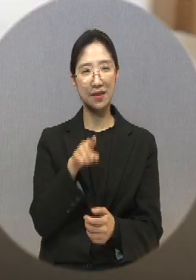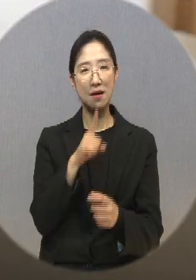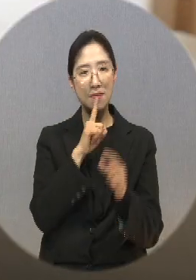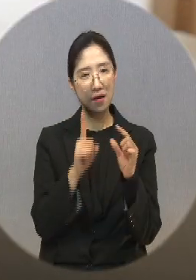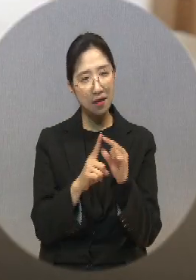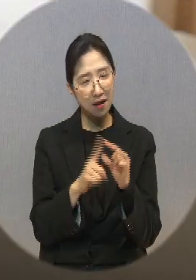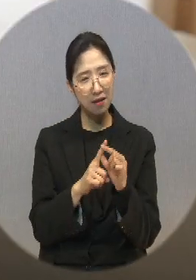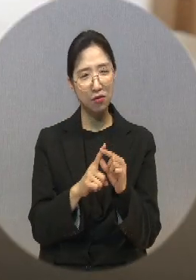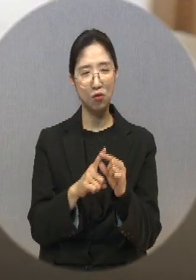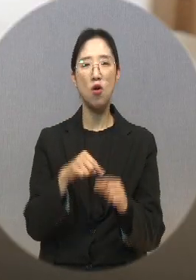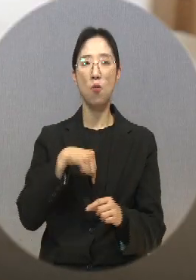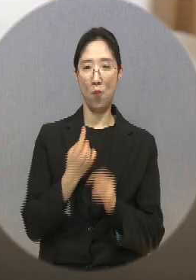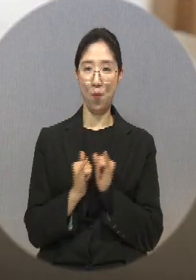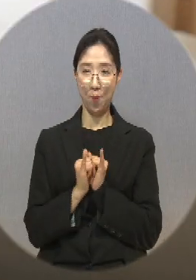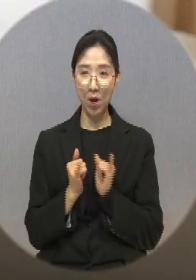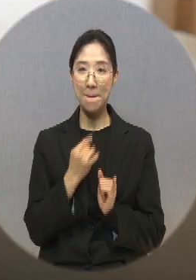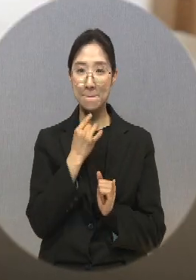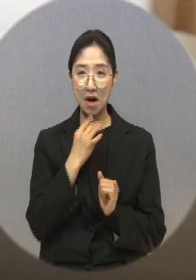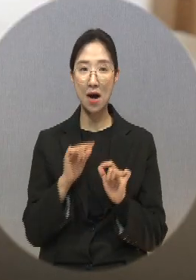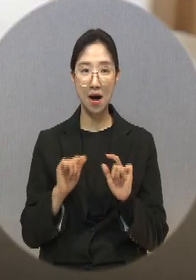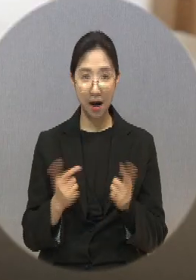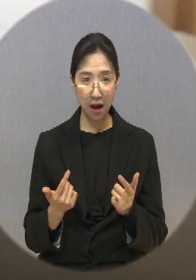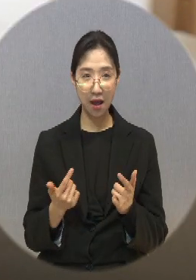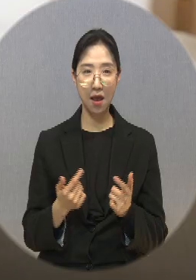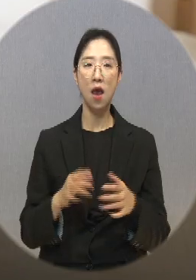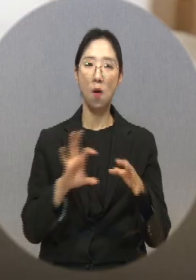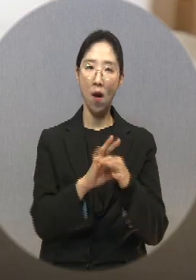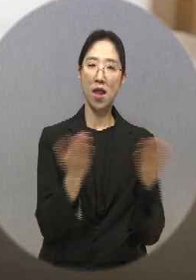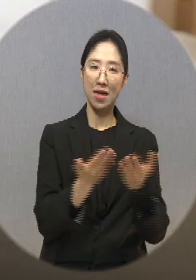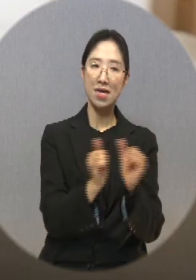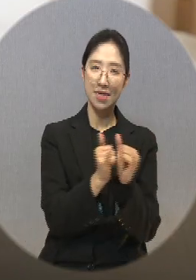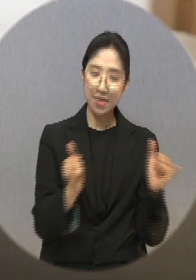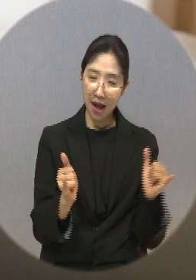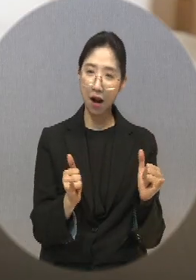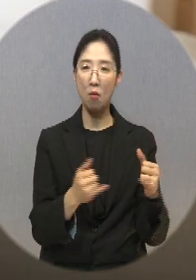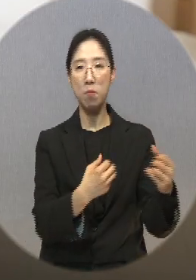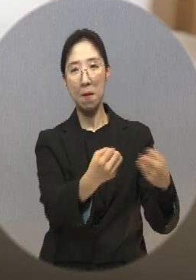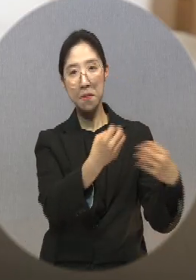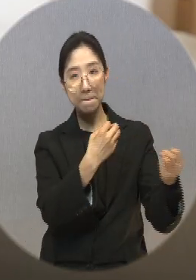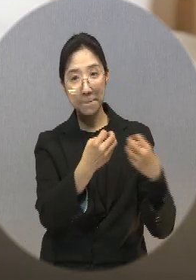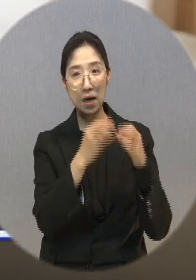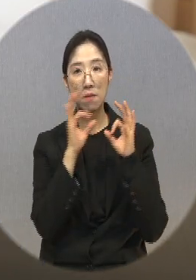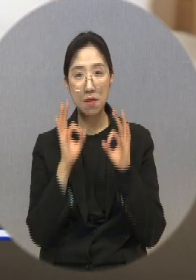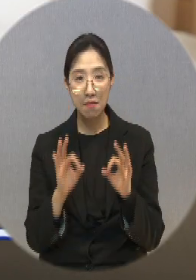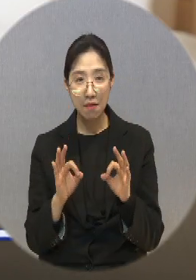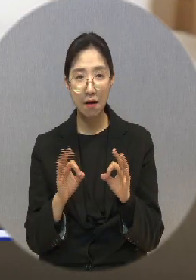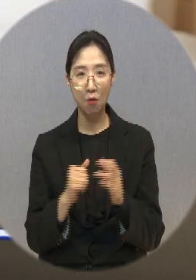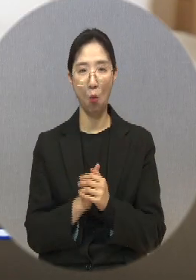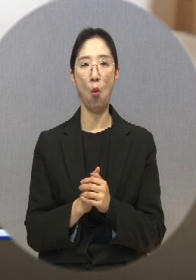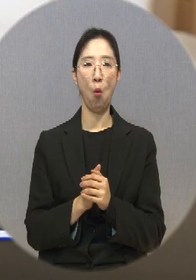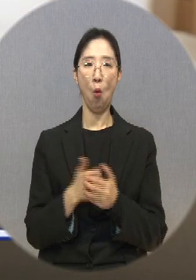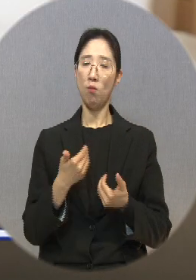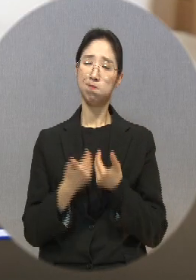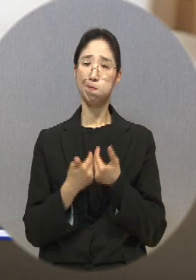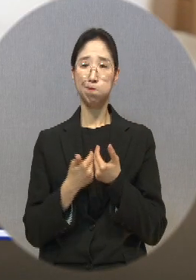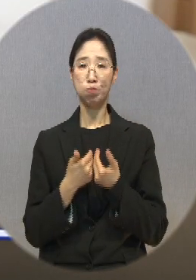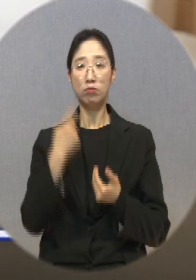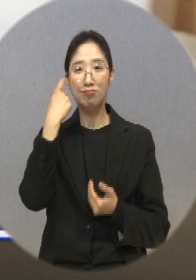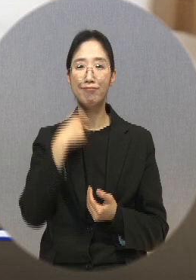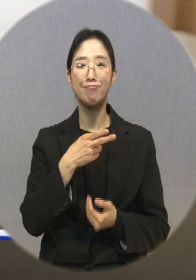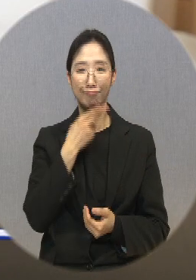용어에 대해서 북향민 당사자뿐만 아니라 관련된 일을 하시는 분들의 이야기를 들어보면 이질감이